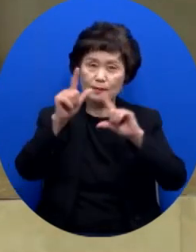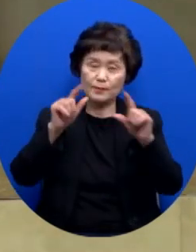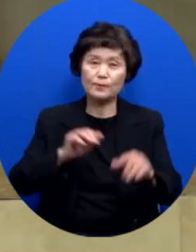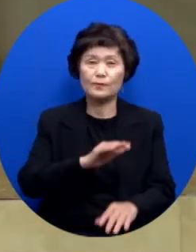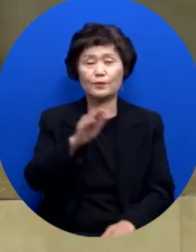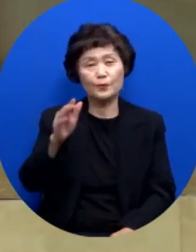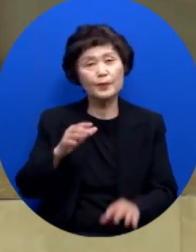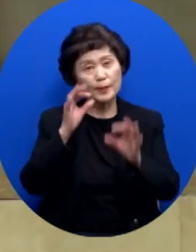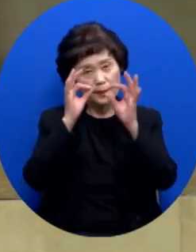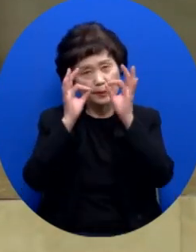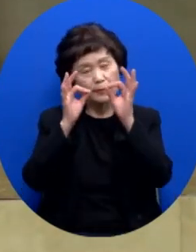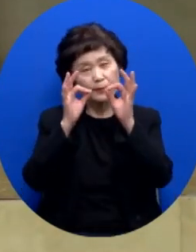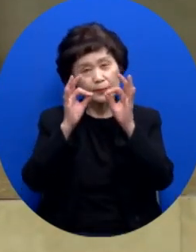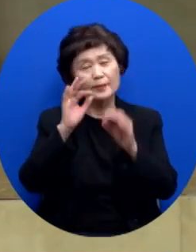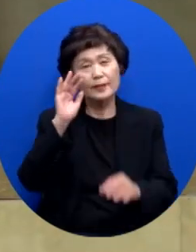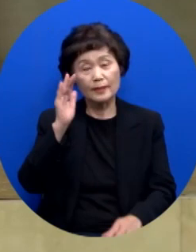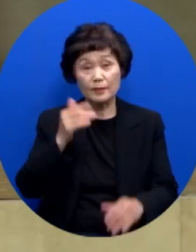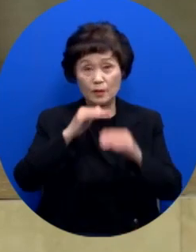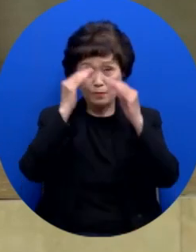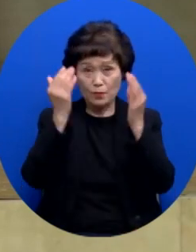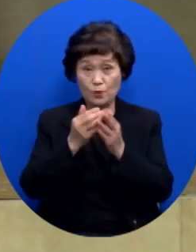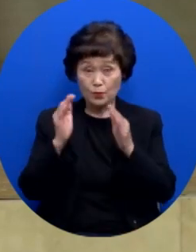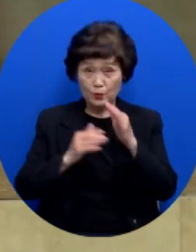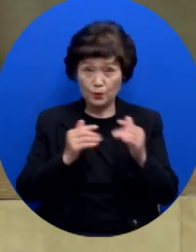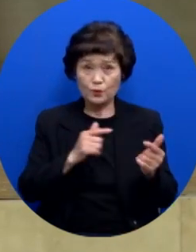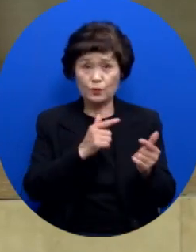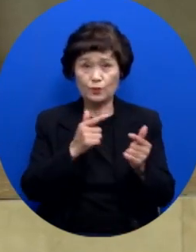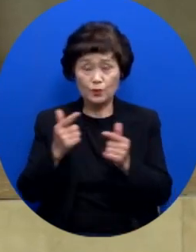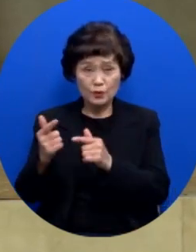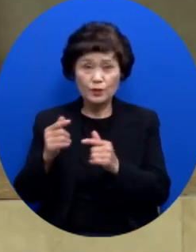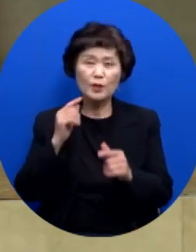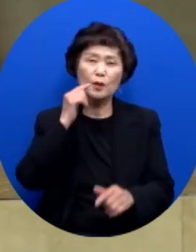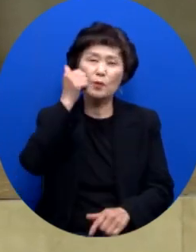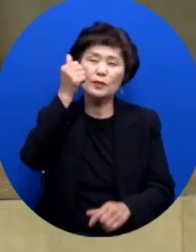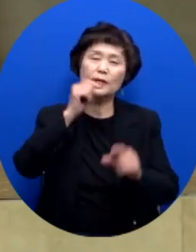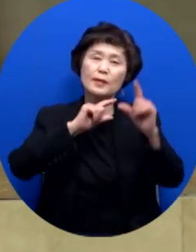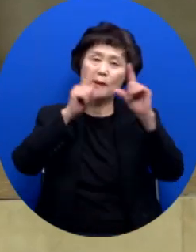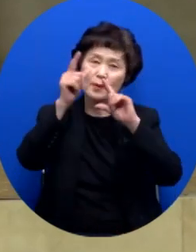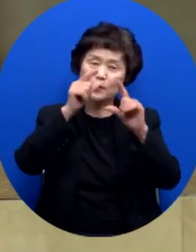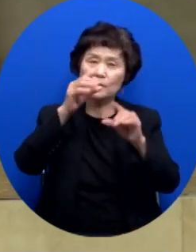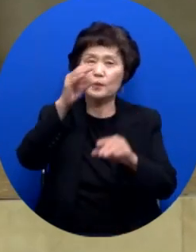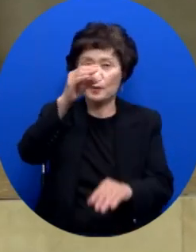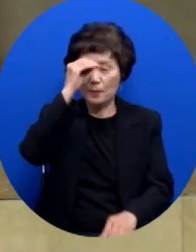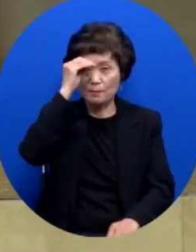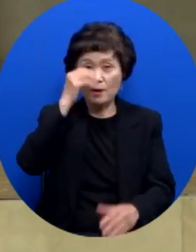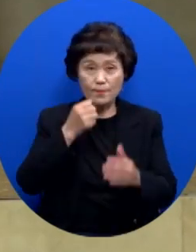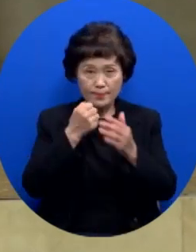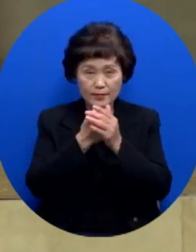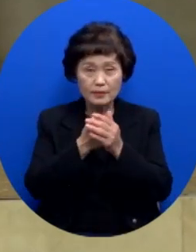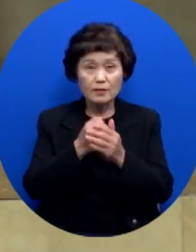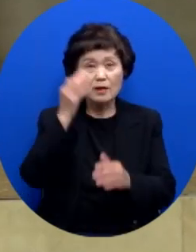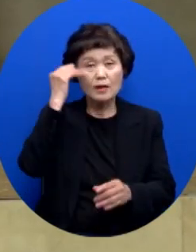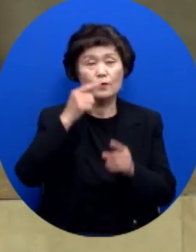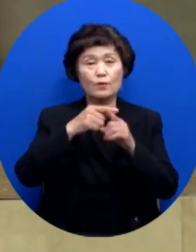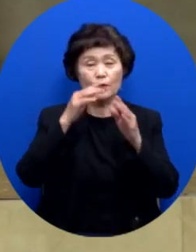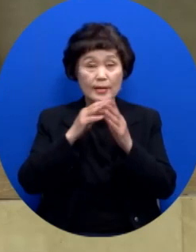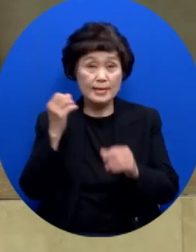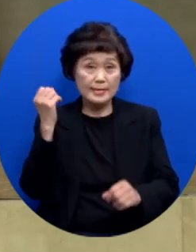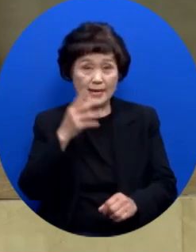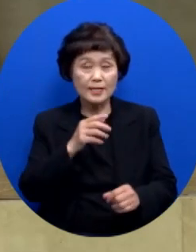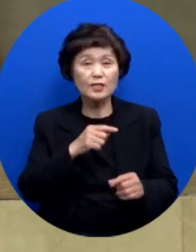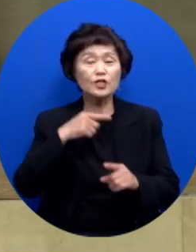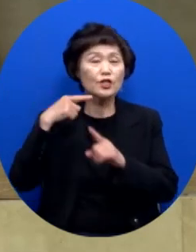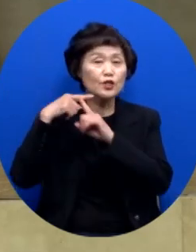되는데 오늘 아마 우리 모든 교인들이 아마 그것을 본받고 지금 결단하고 한국 교회가 다시 한번 이